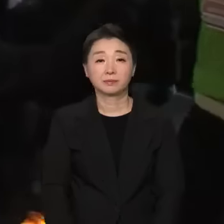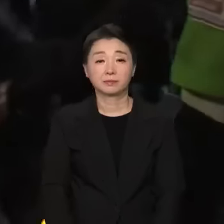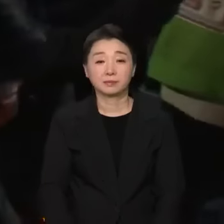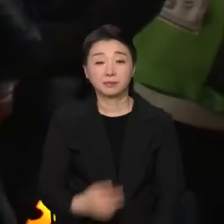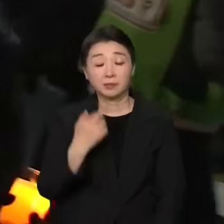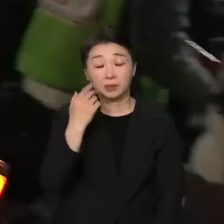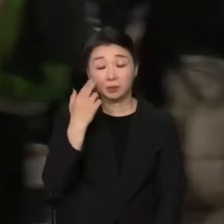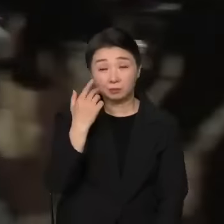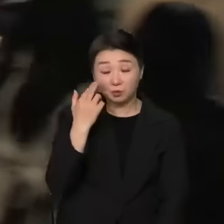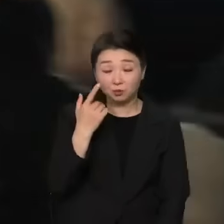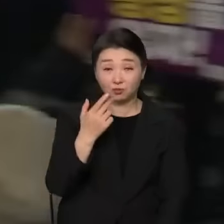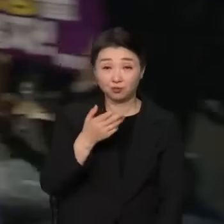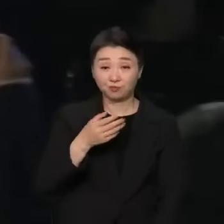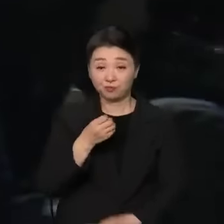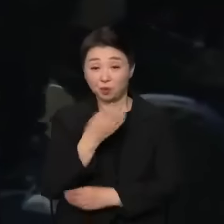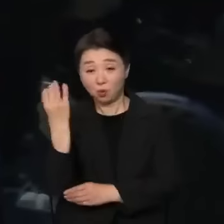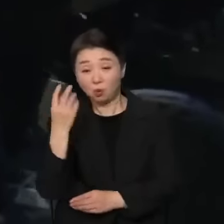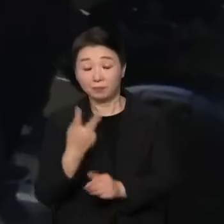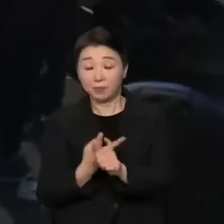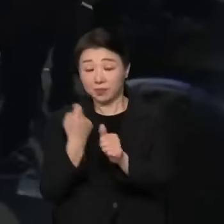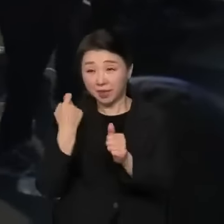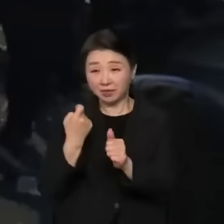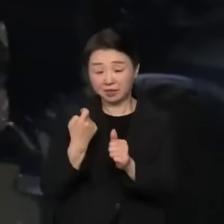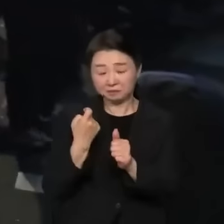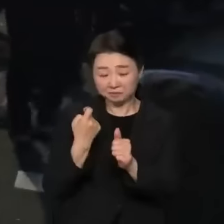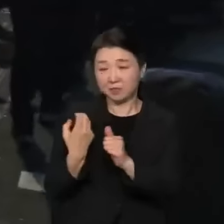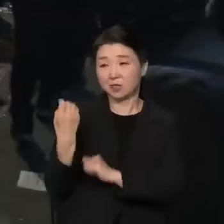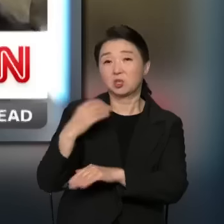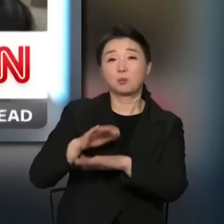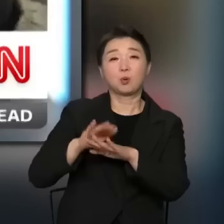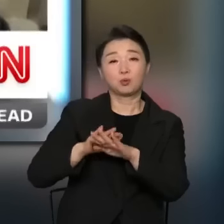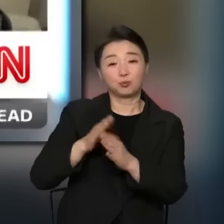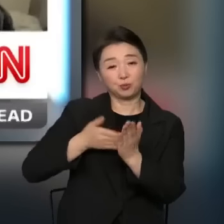미국 언론들도 탄핵을 전제로 한 보도를 이어가고